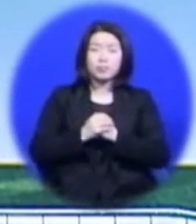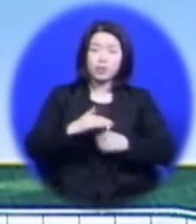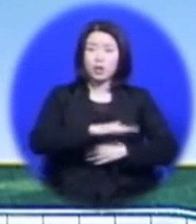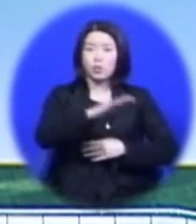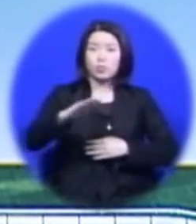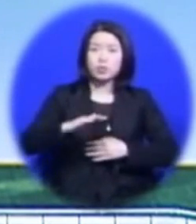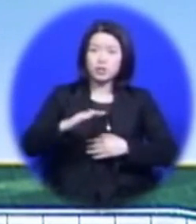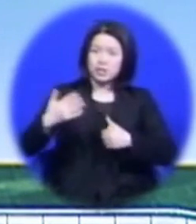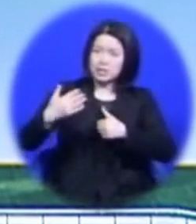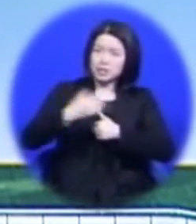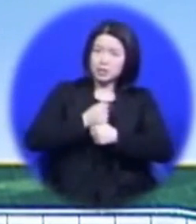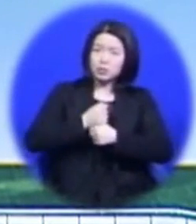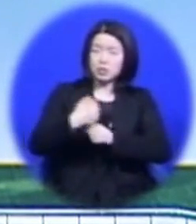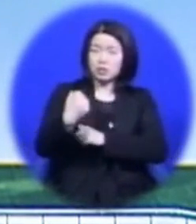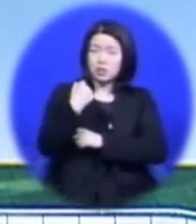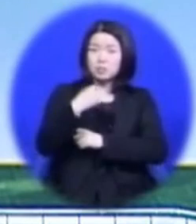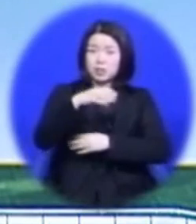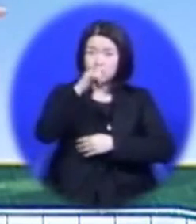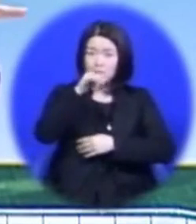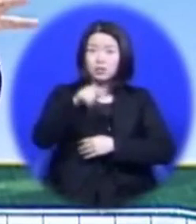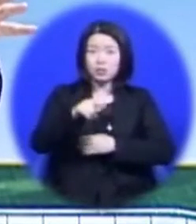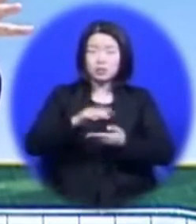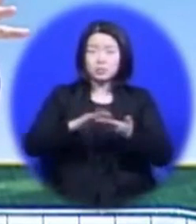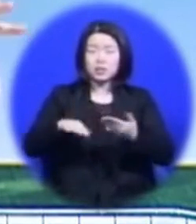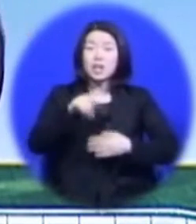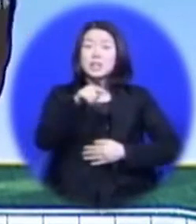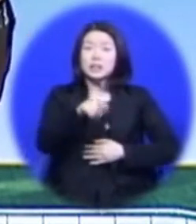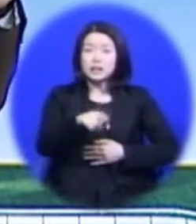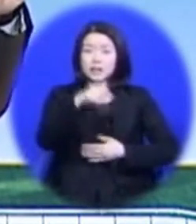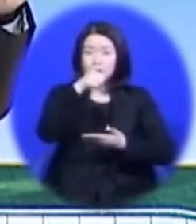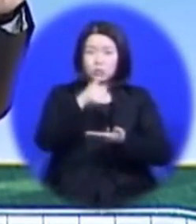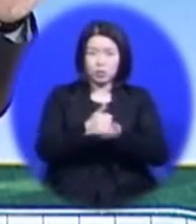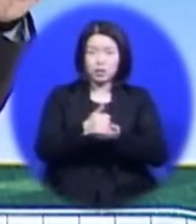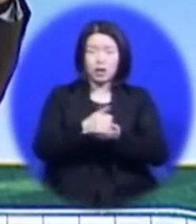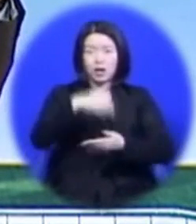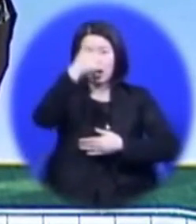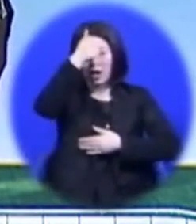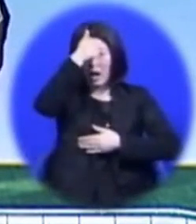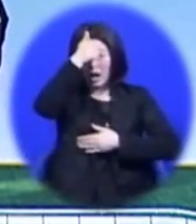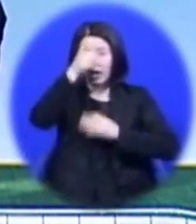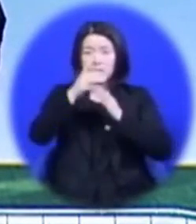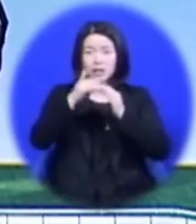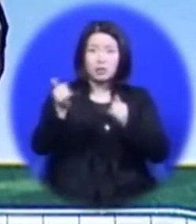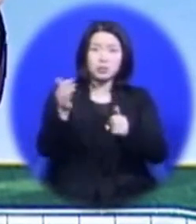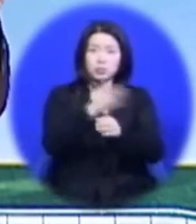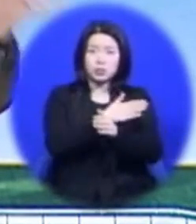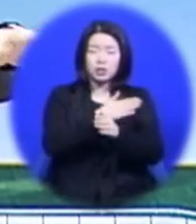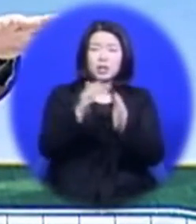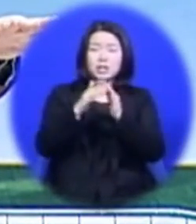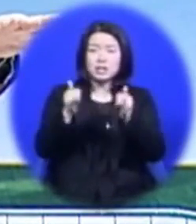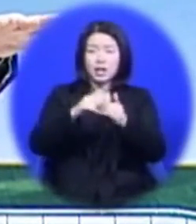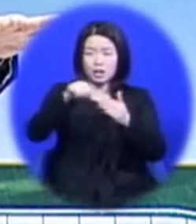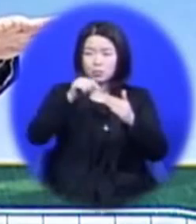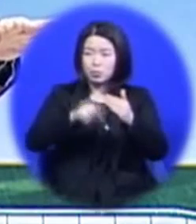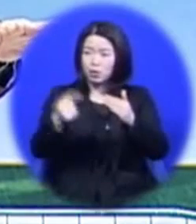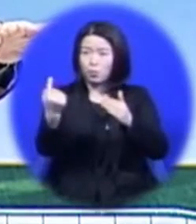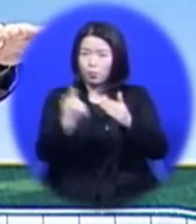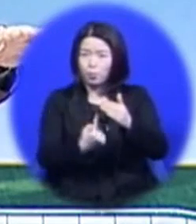우리를 사로잡는 힘이 있다는 겁니다. 그 죄가 아담으로 인하여 사람들 속에